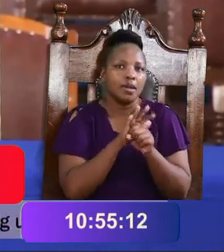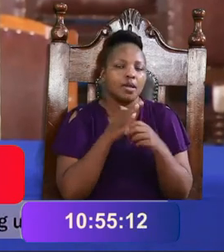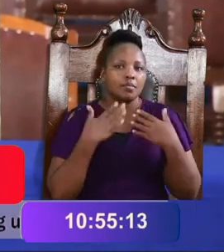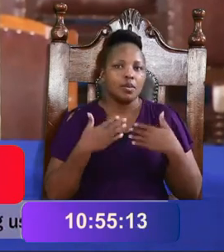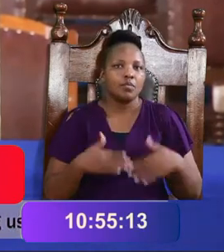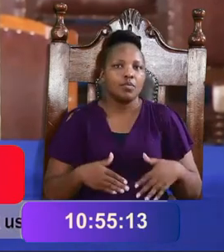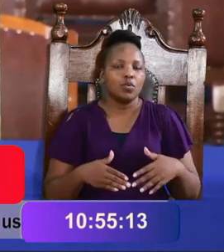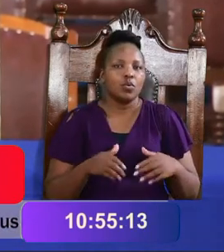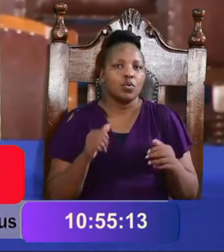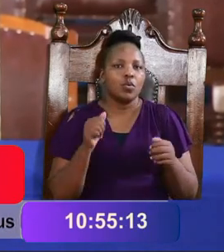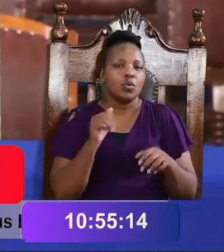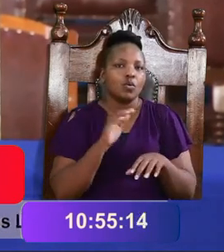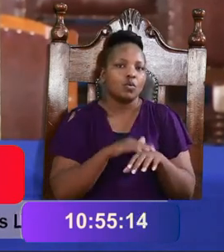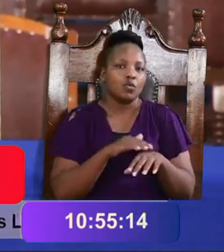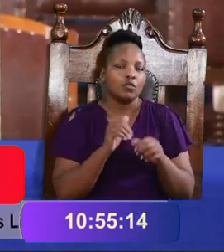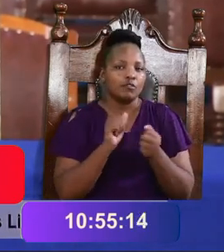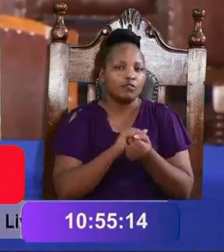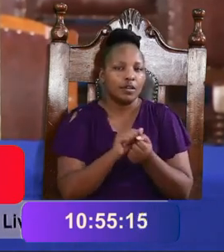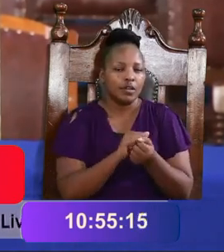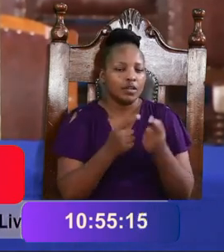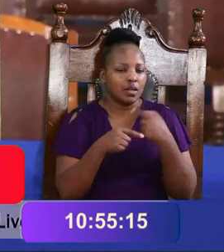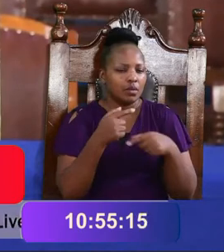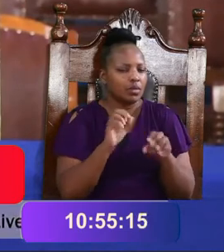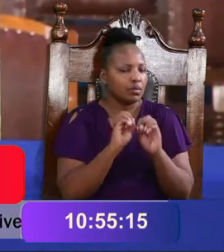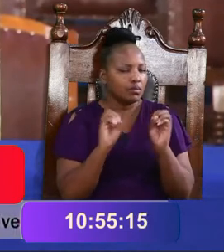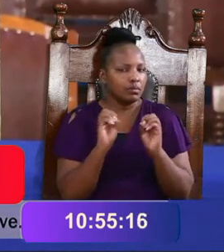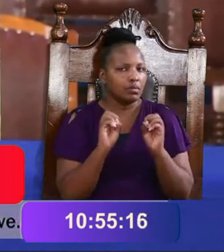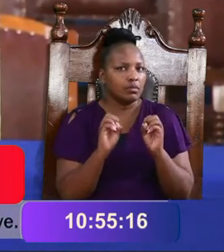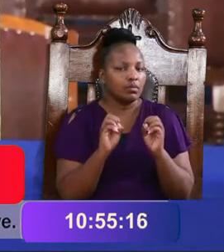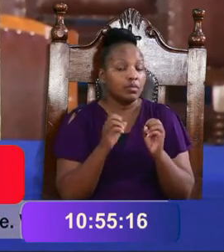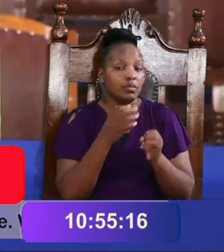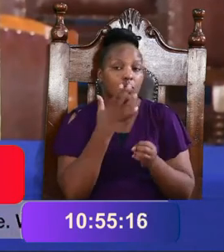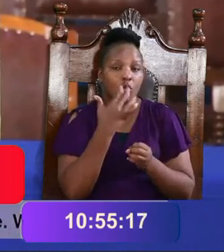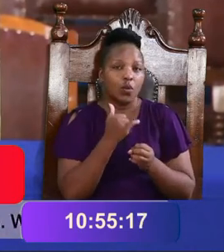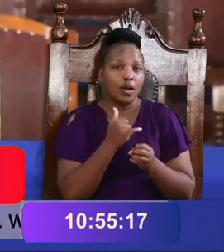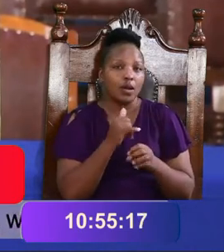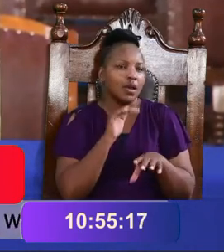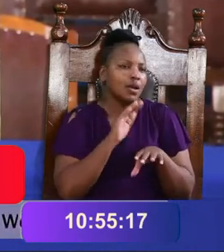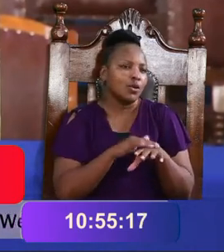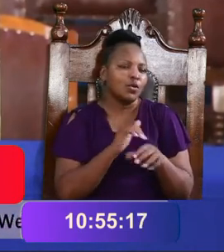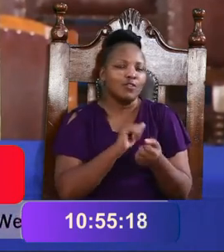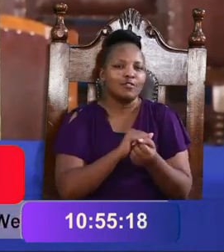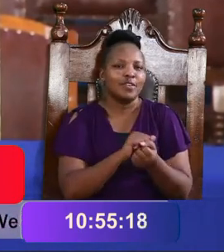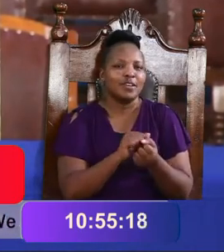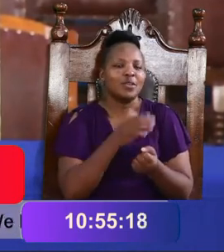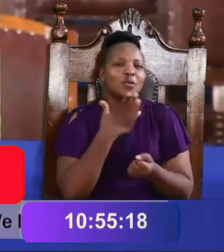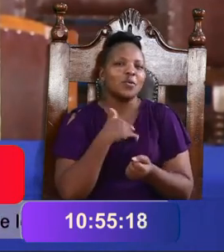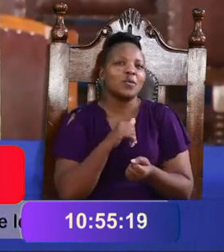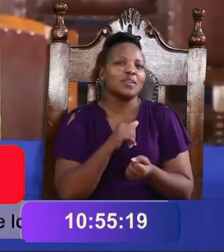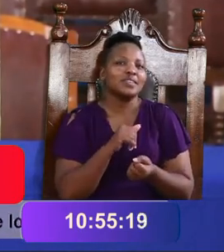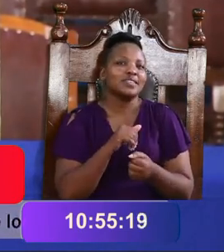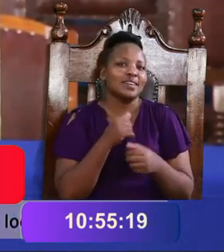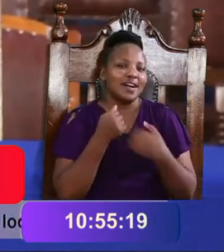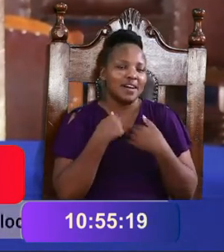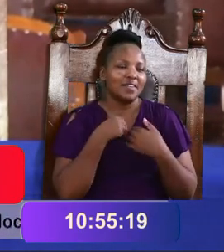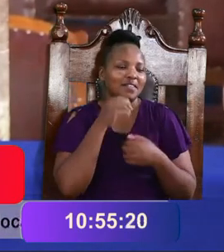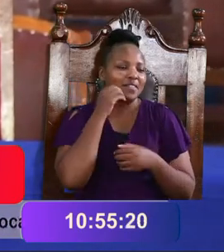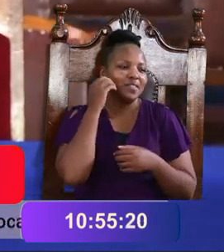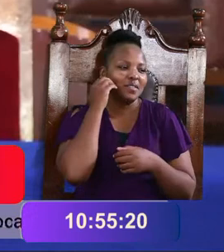Good Friday hawaji kanisani. Kwa sababu inaitwa Good Friday, wanataka sasa kuwa na Good Friday